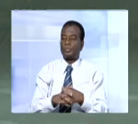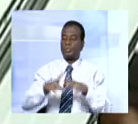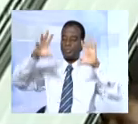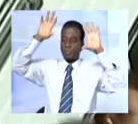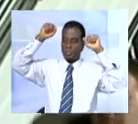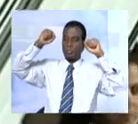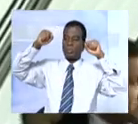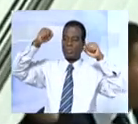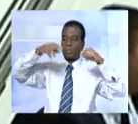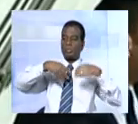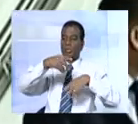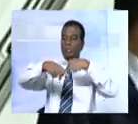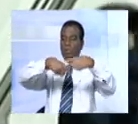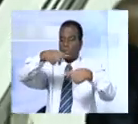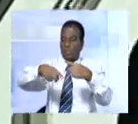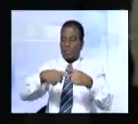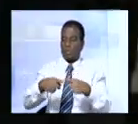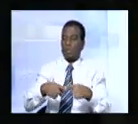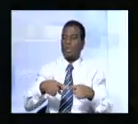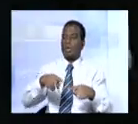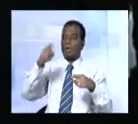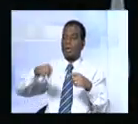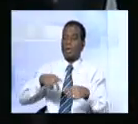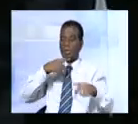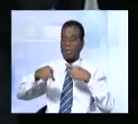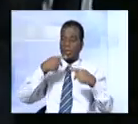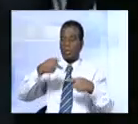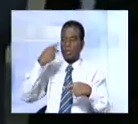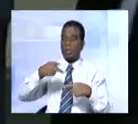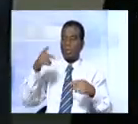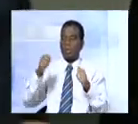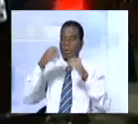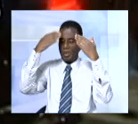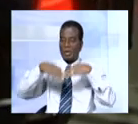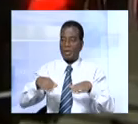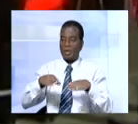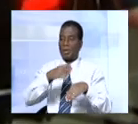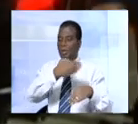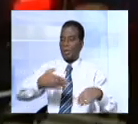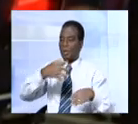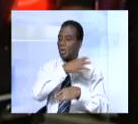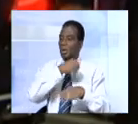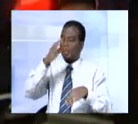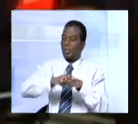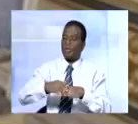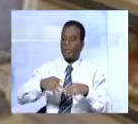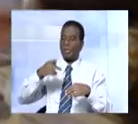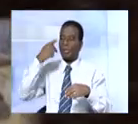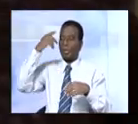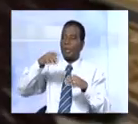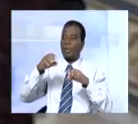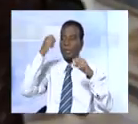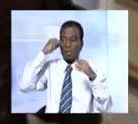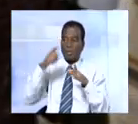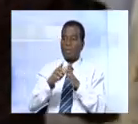président ukrainien est à Sotchi. Viktor Yanukovych doit évoquer avec Vladimir Poutine la crise en Ukraine et la polémique sur les propos de la secrétaire